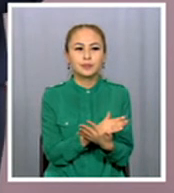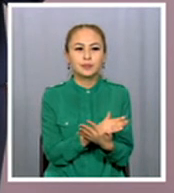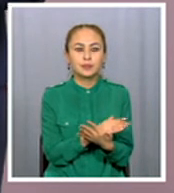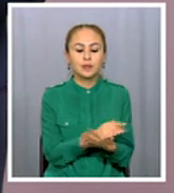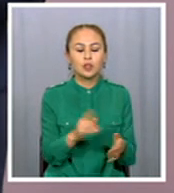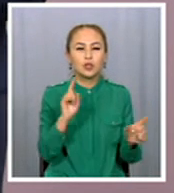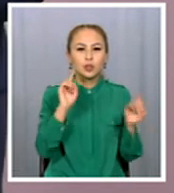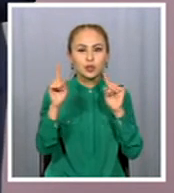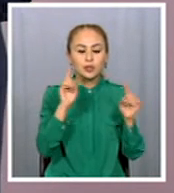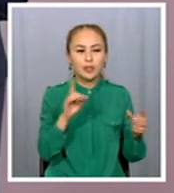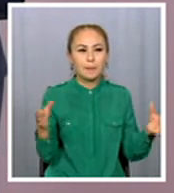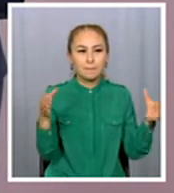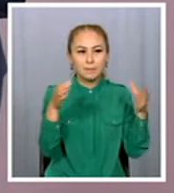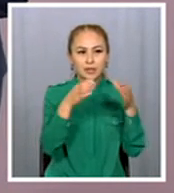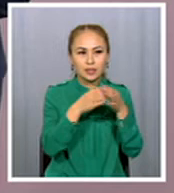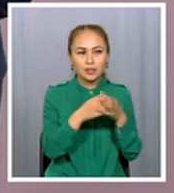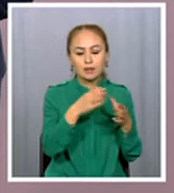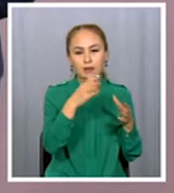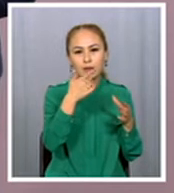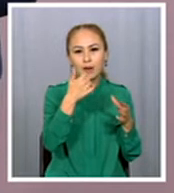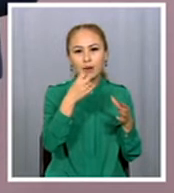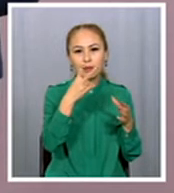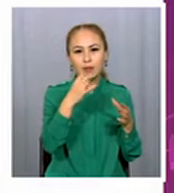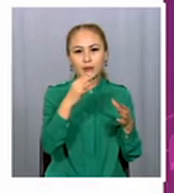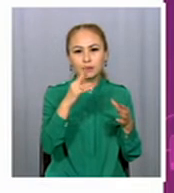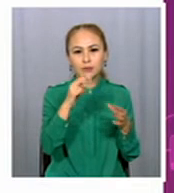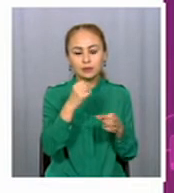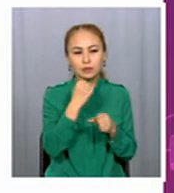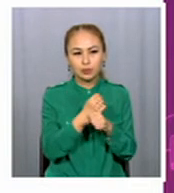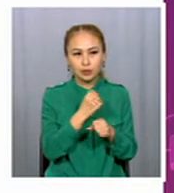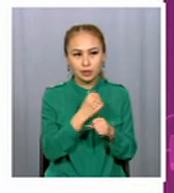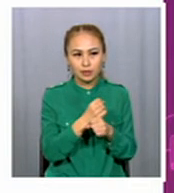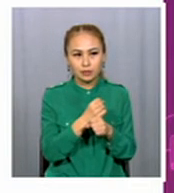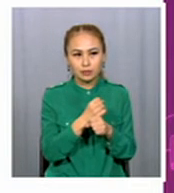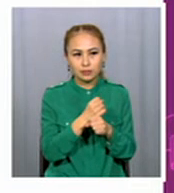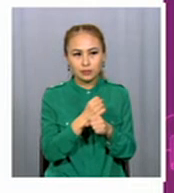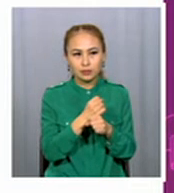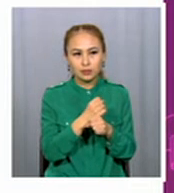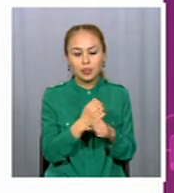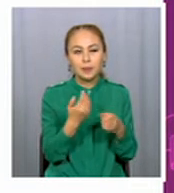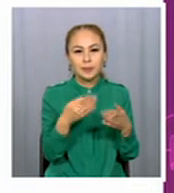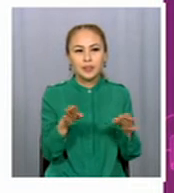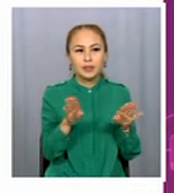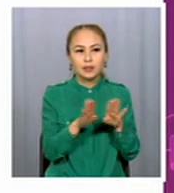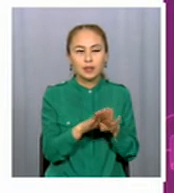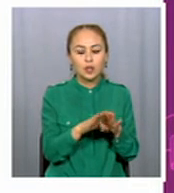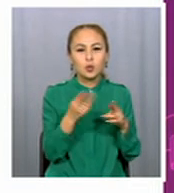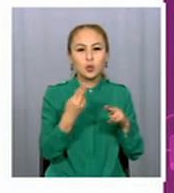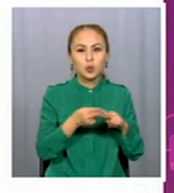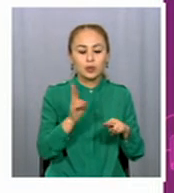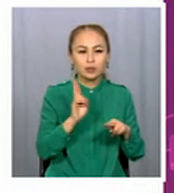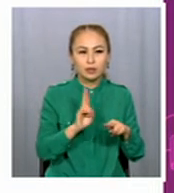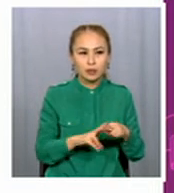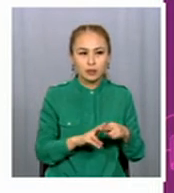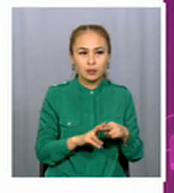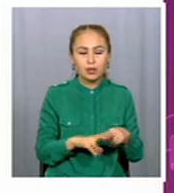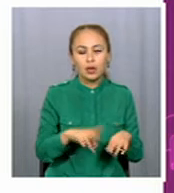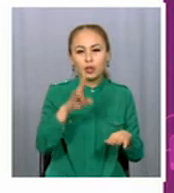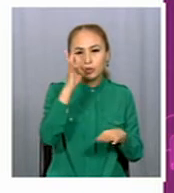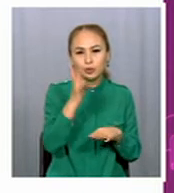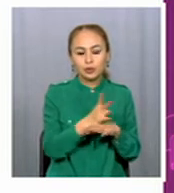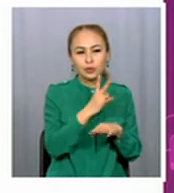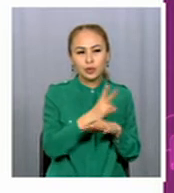Жұлдыздар бірігіп галактиканы құрайды. Міне, сондықтан да түнгі